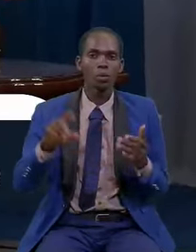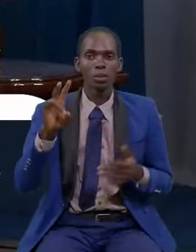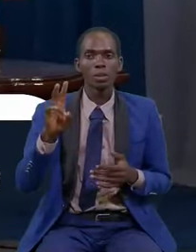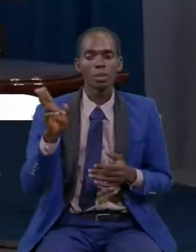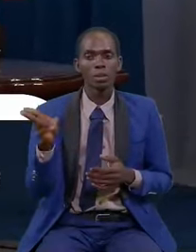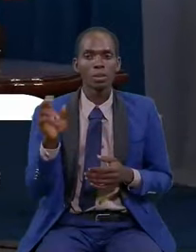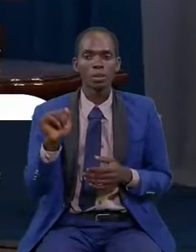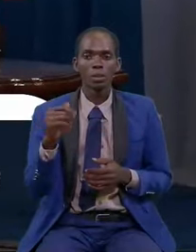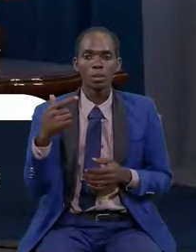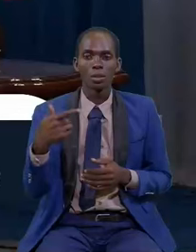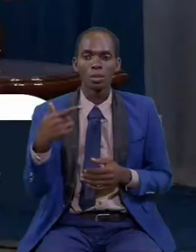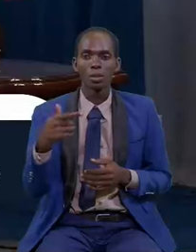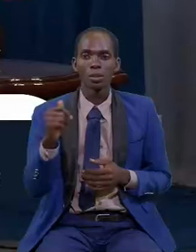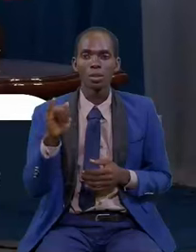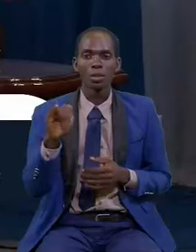7.